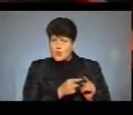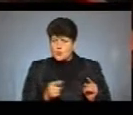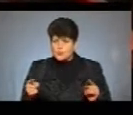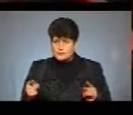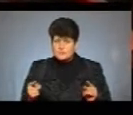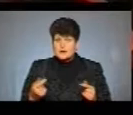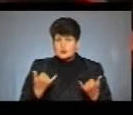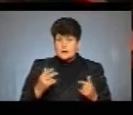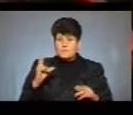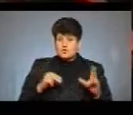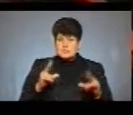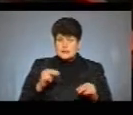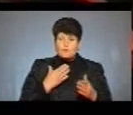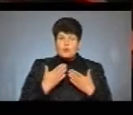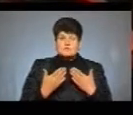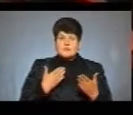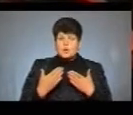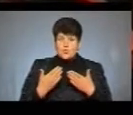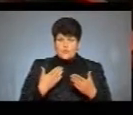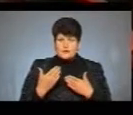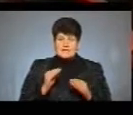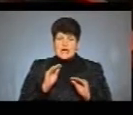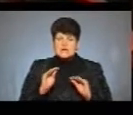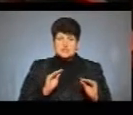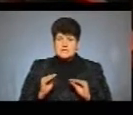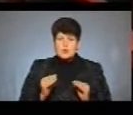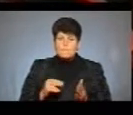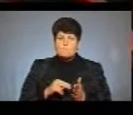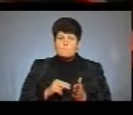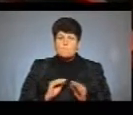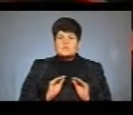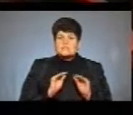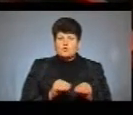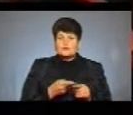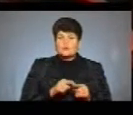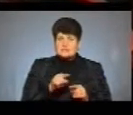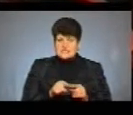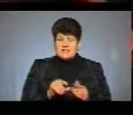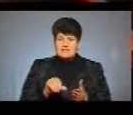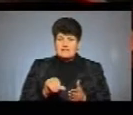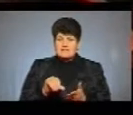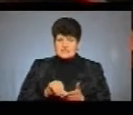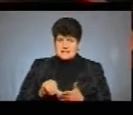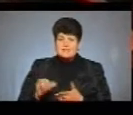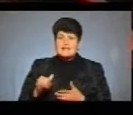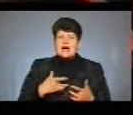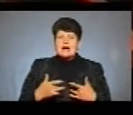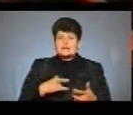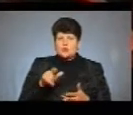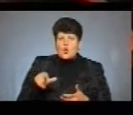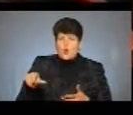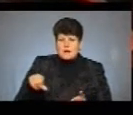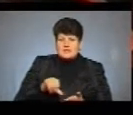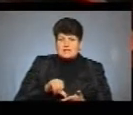нам пощастило поспілкуватися з режисером-постановником цієї вистави та акторами, які